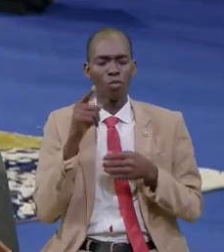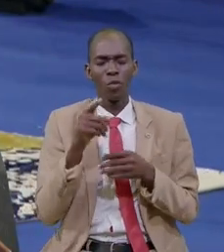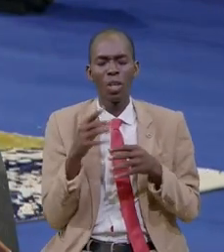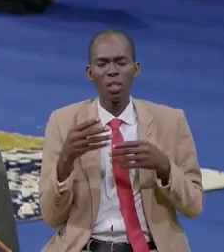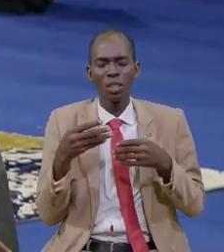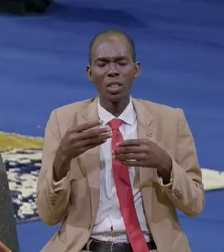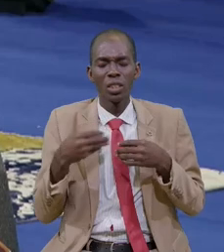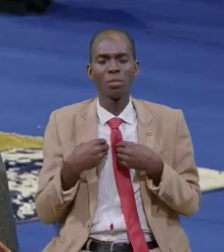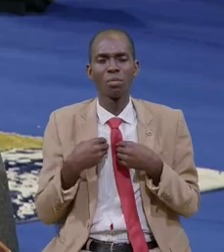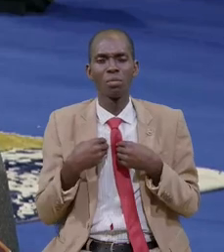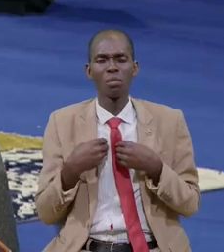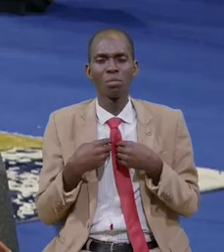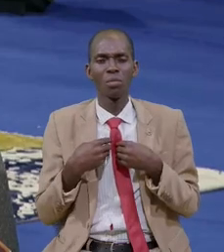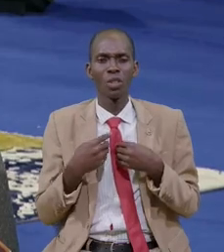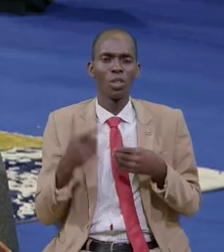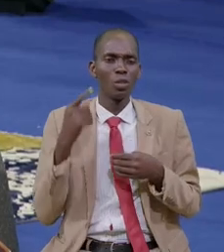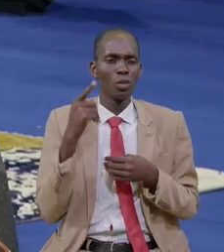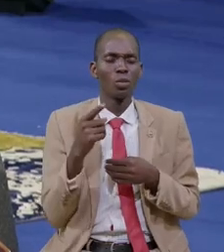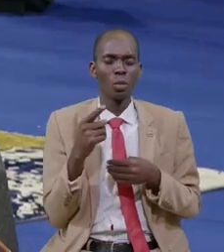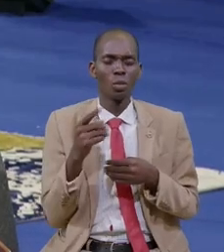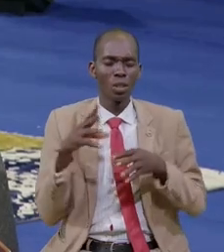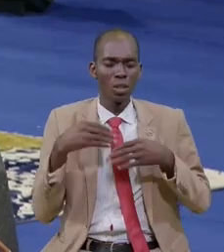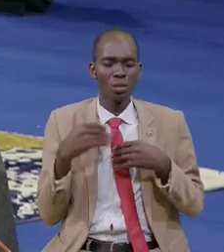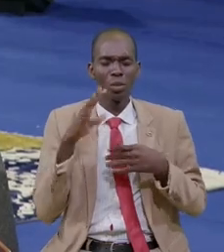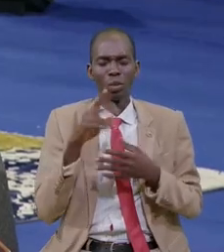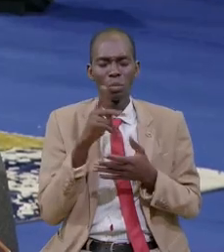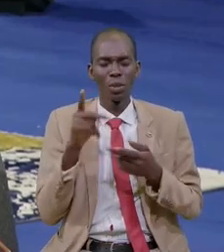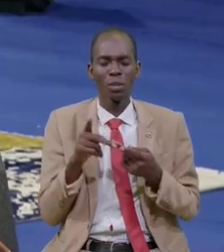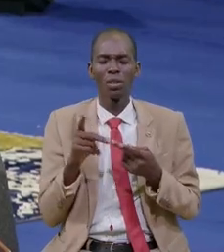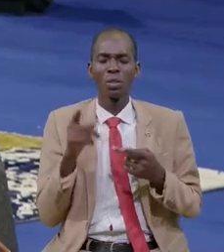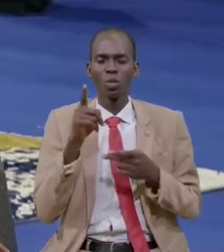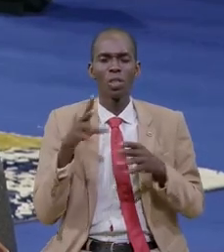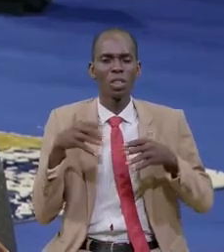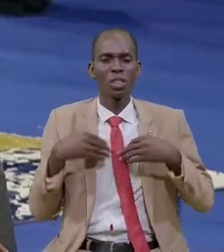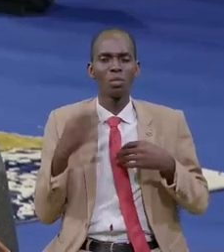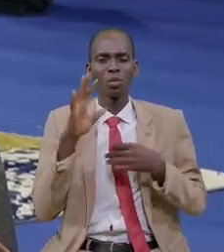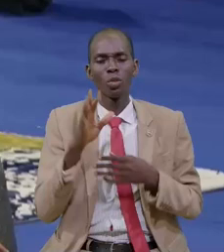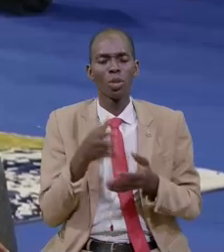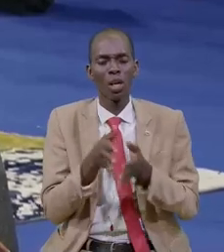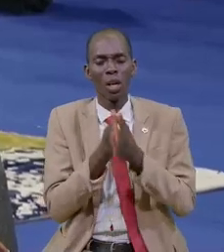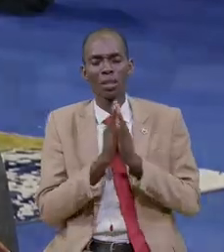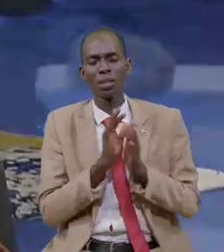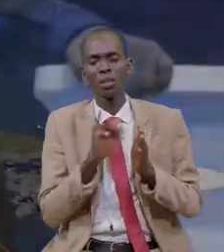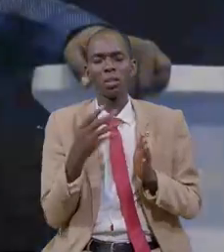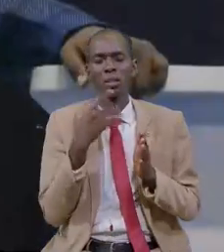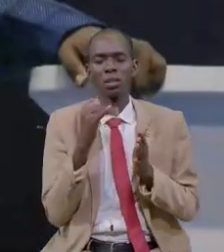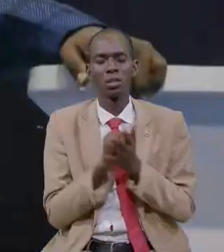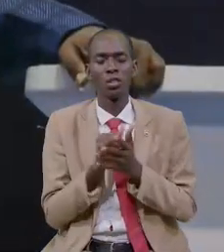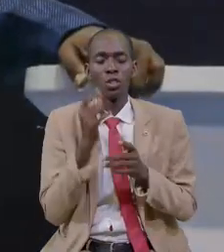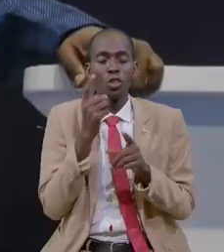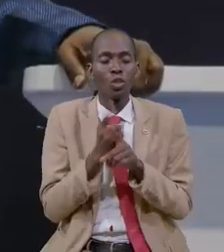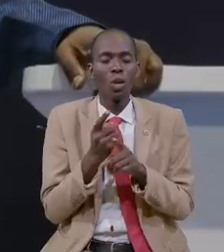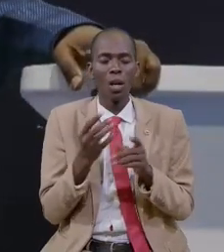Il accepte notre plaidoirie, il accepte notre pétition et il dit, demande